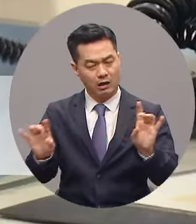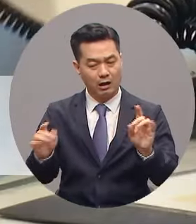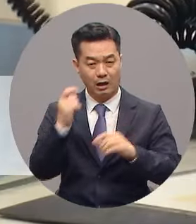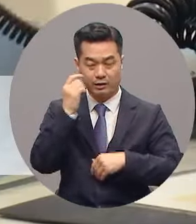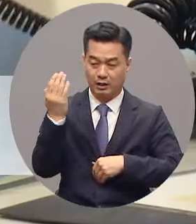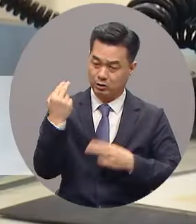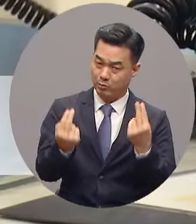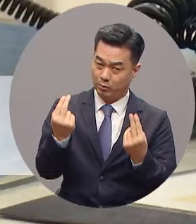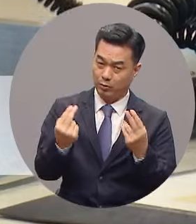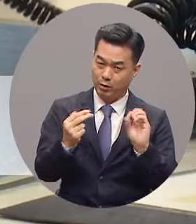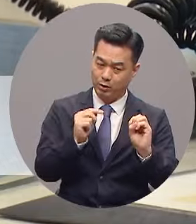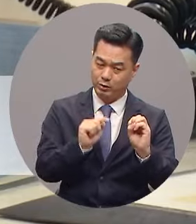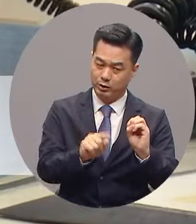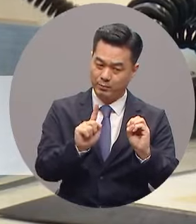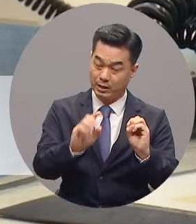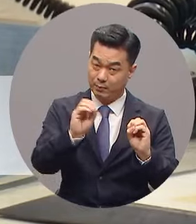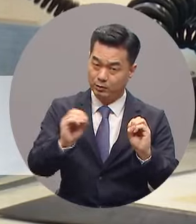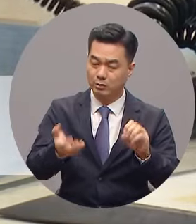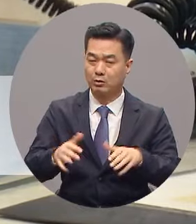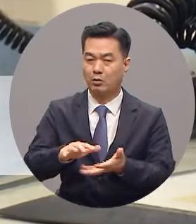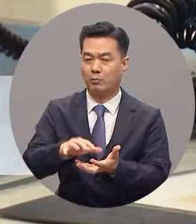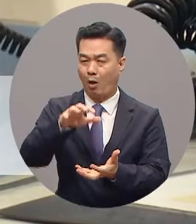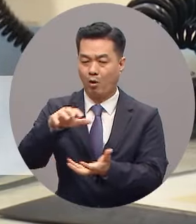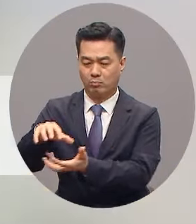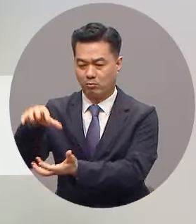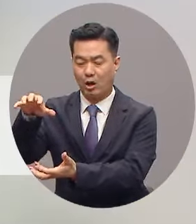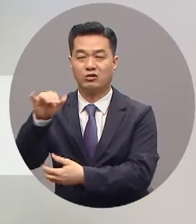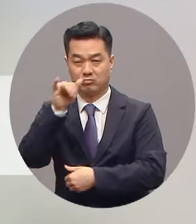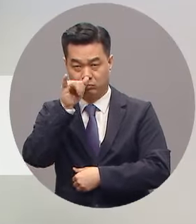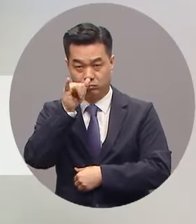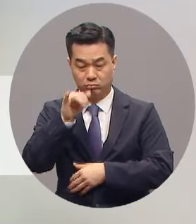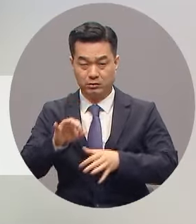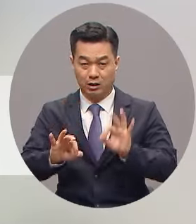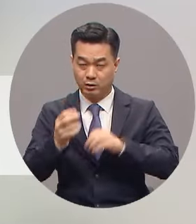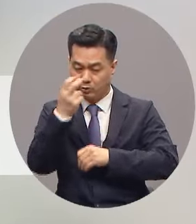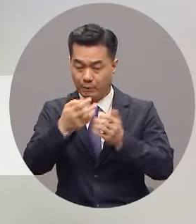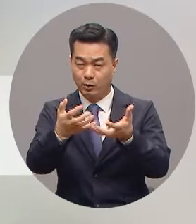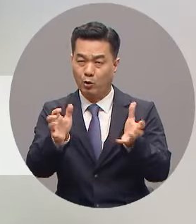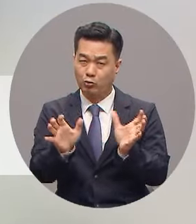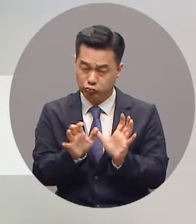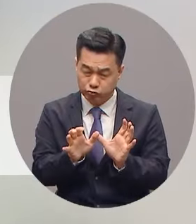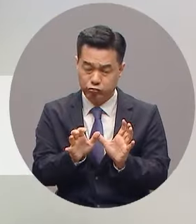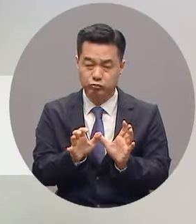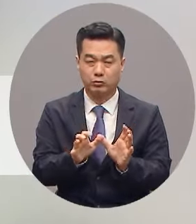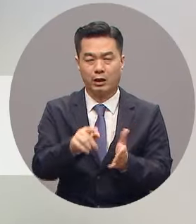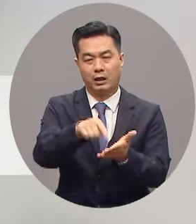대비 0.1%포인트씩 상승했습니다. 금감원은 취약차주에 대한 채무